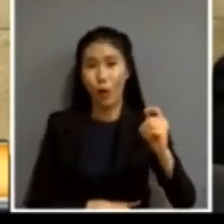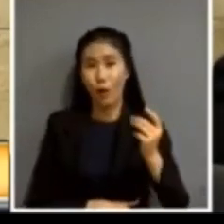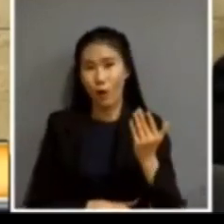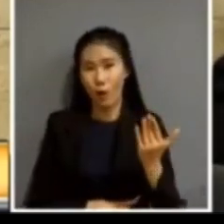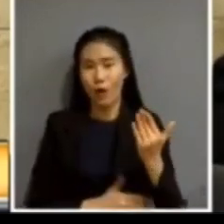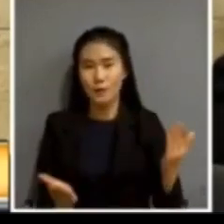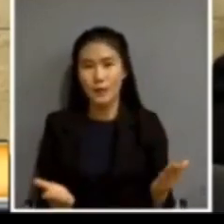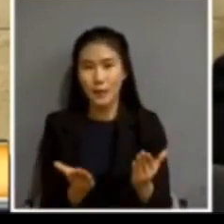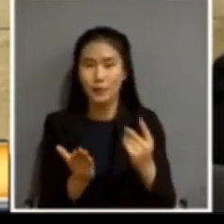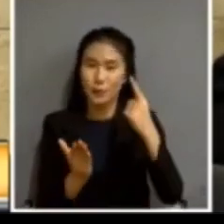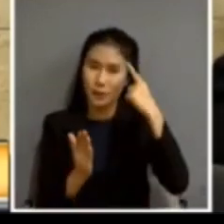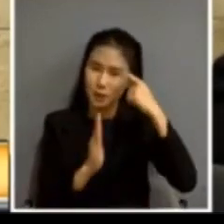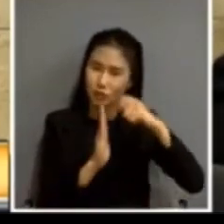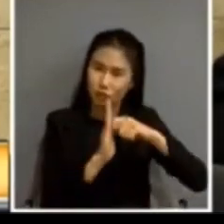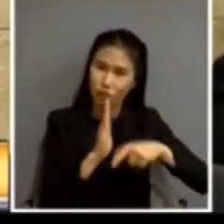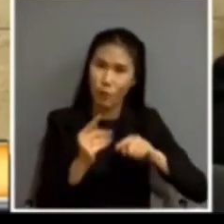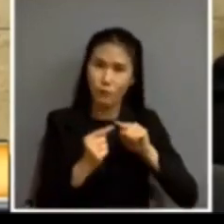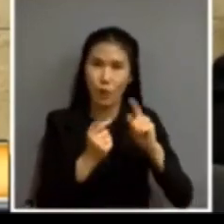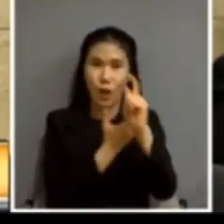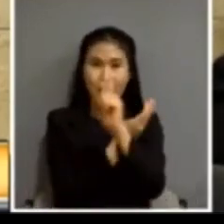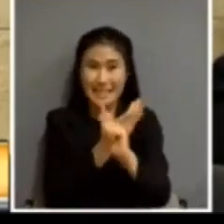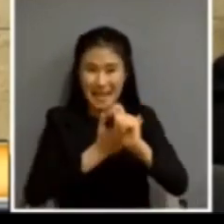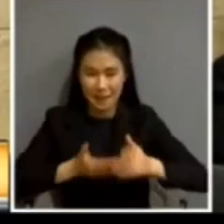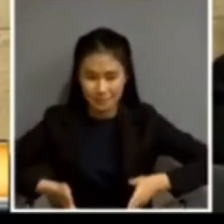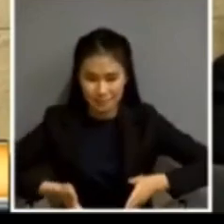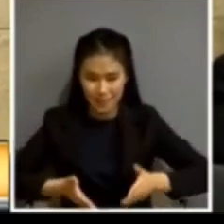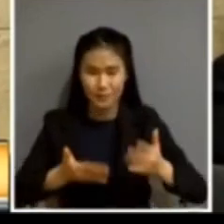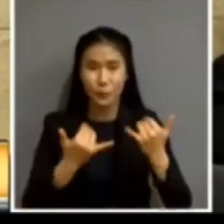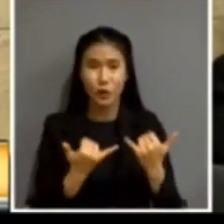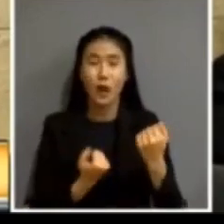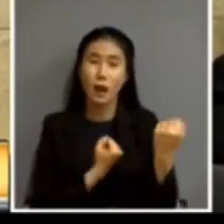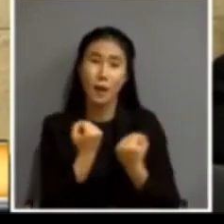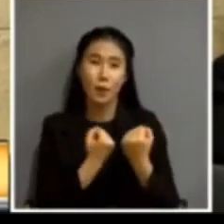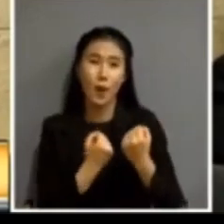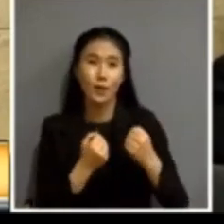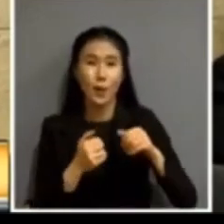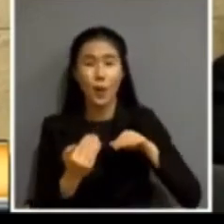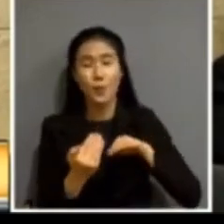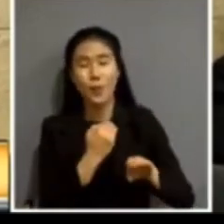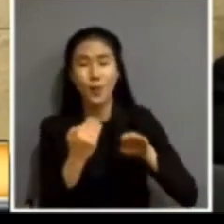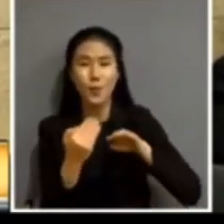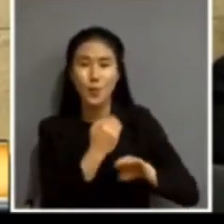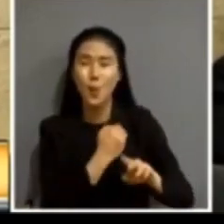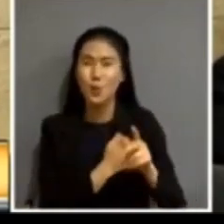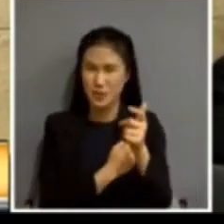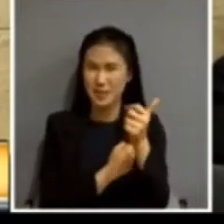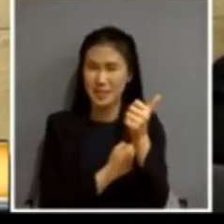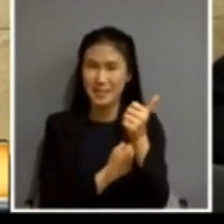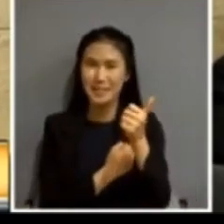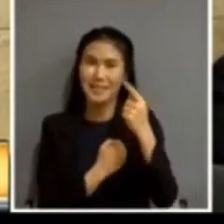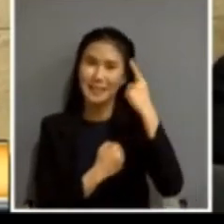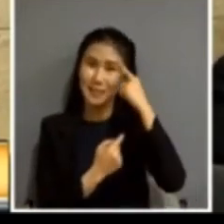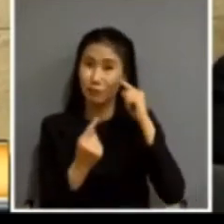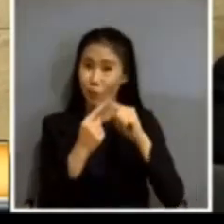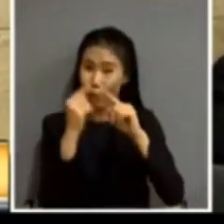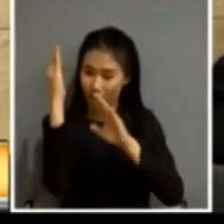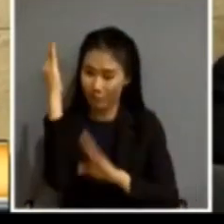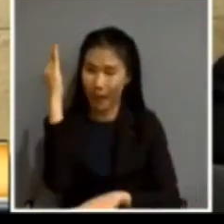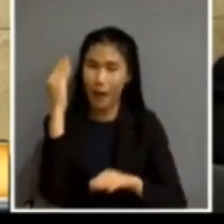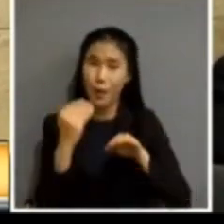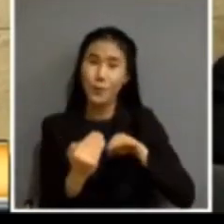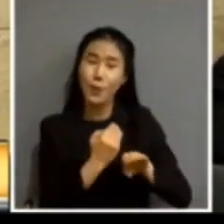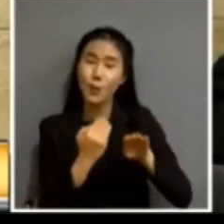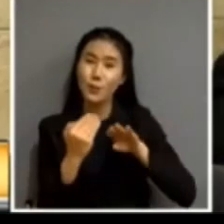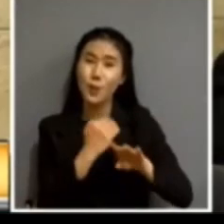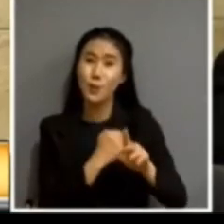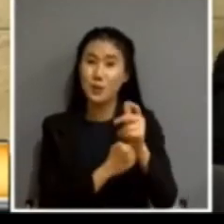ผลักดันให้มีการซ่อมแซมถนนเอเชียจนขณะนี้เราใช้งานได้ถือว่าระดับดีนะครับในพื้นที่ภาคใต้เนี่ยหลังจ